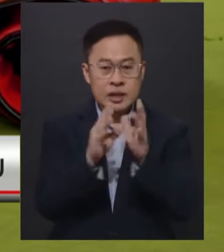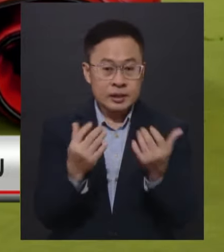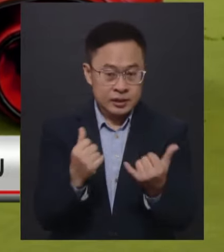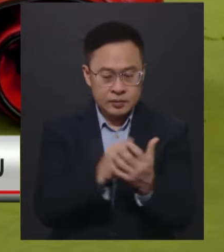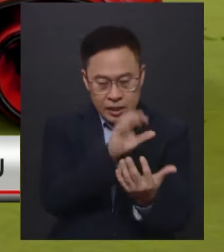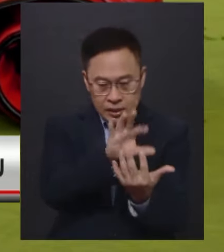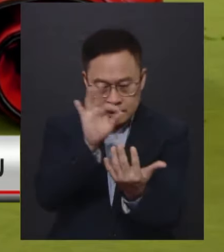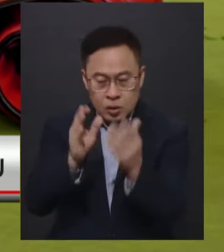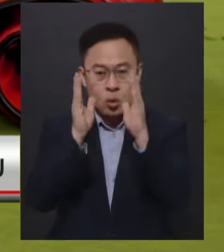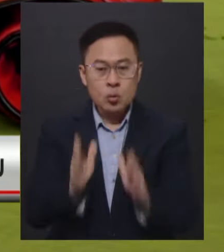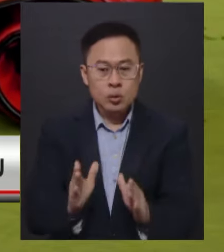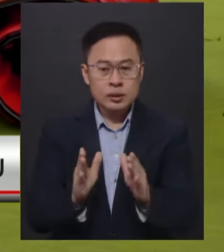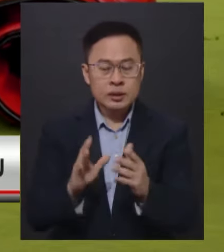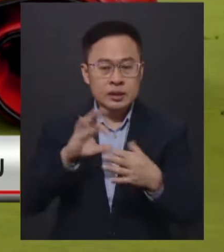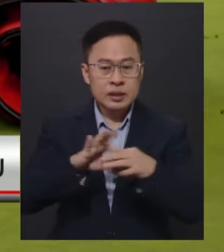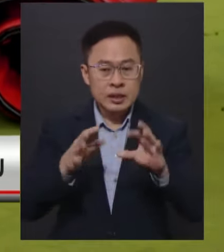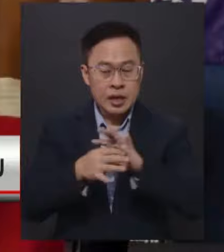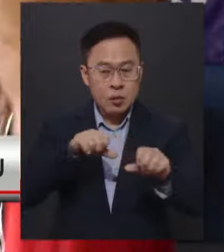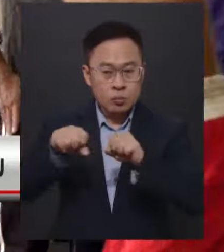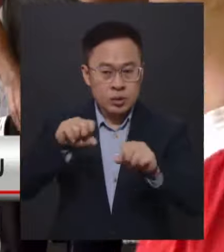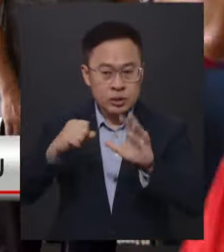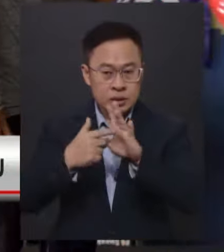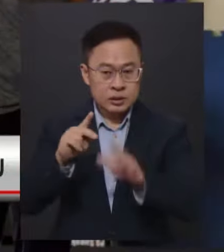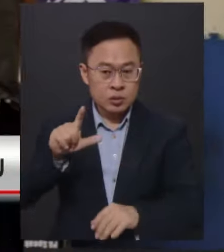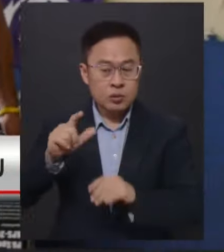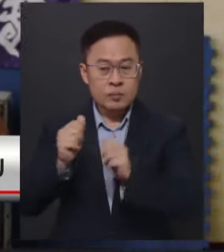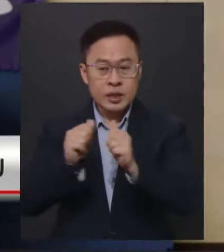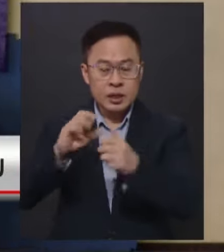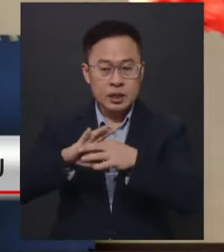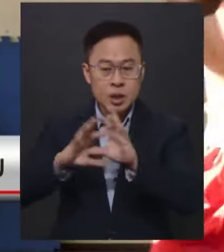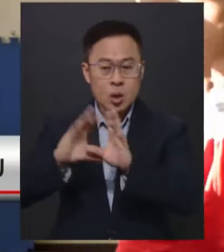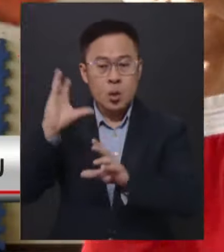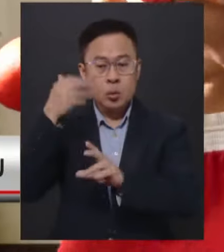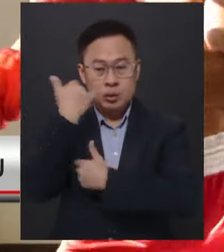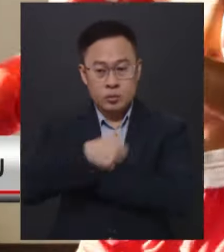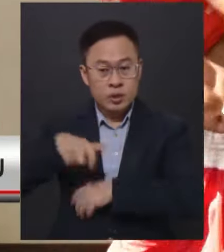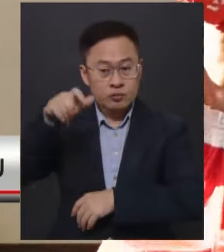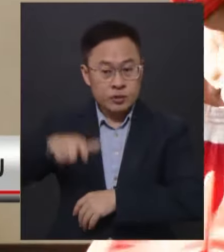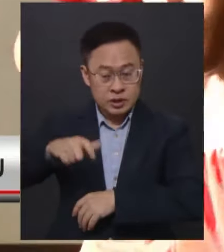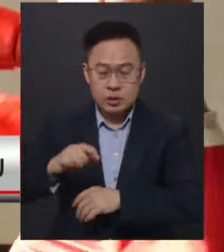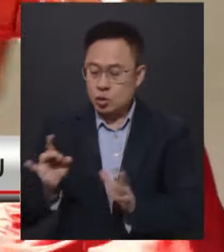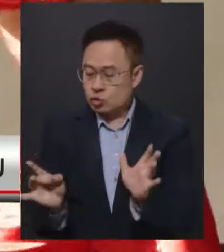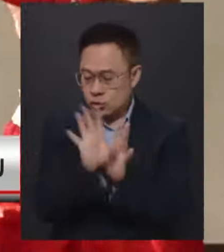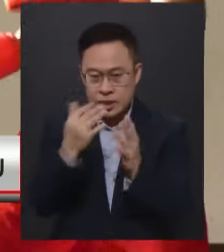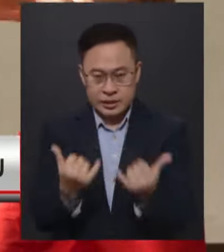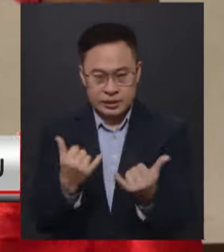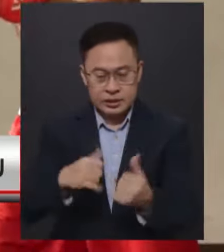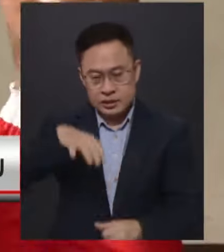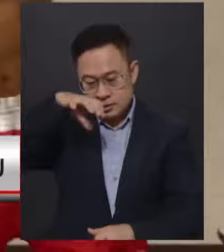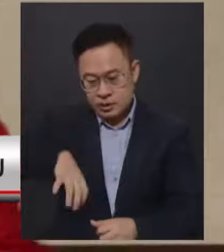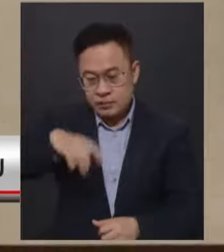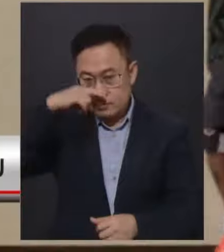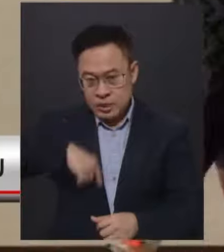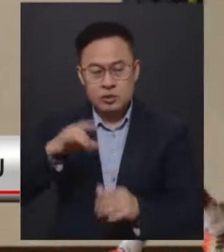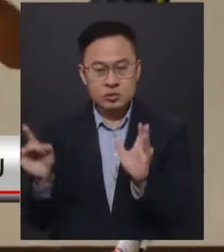เลือกนักกีฬามวยสากลสู่โอลิมปิกเกมส์ที่ปารีสโดยความพร้อมล่าสุดทางฝ่ายนักมว